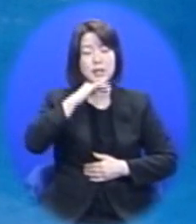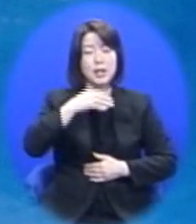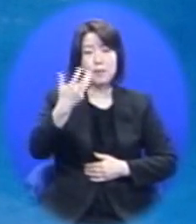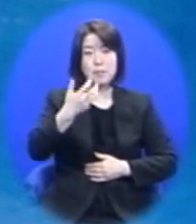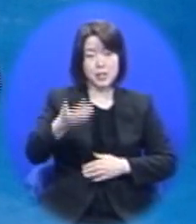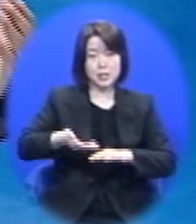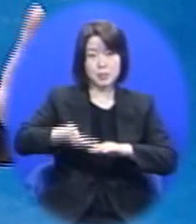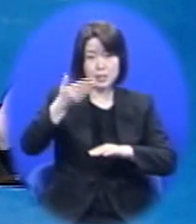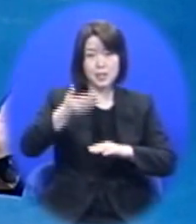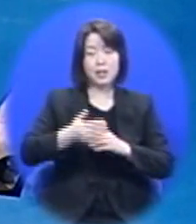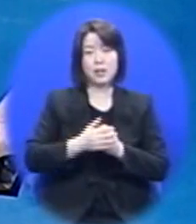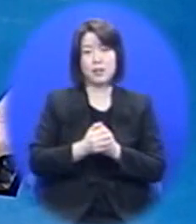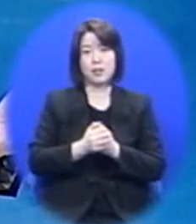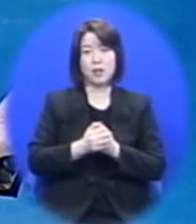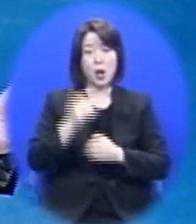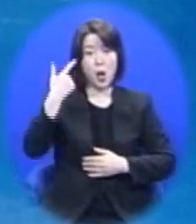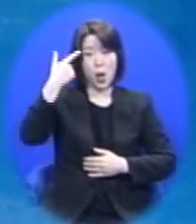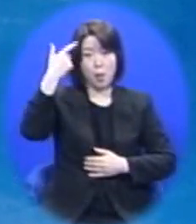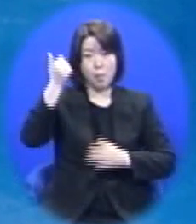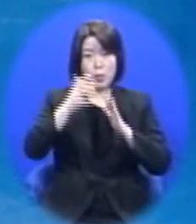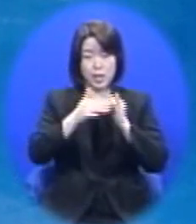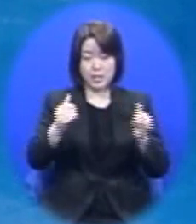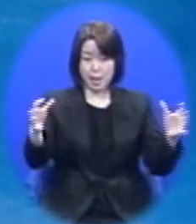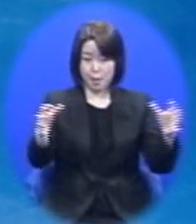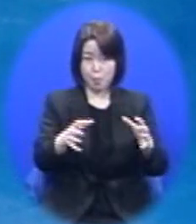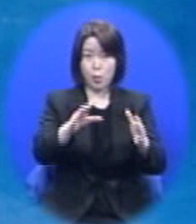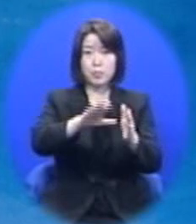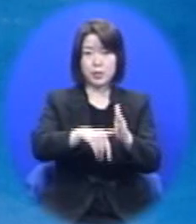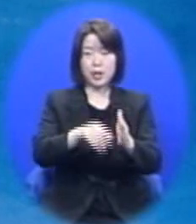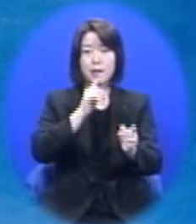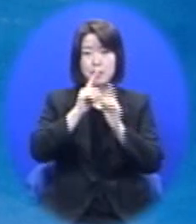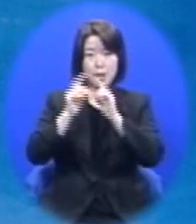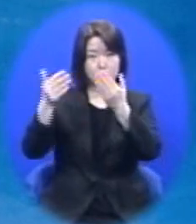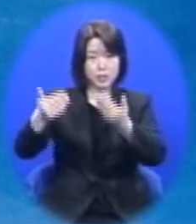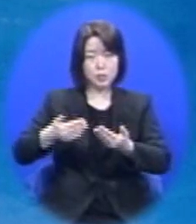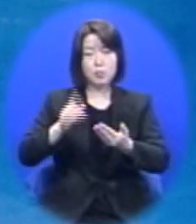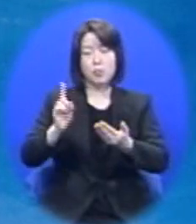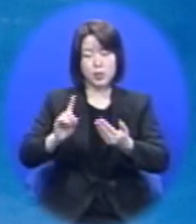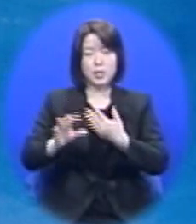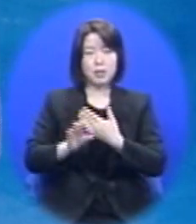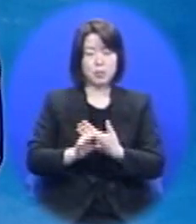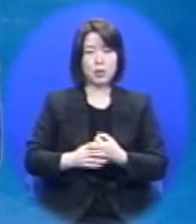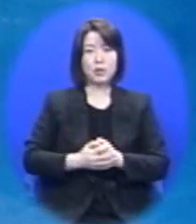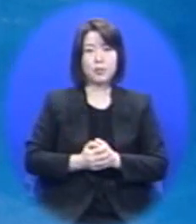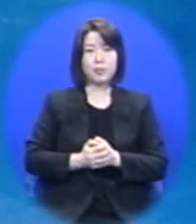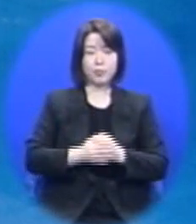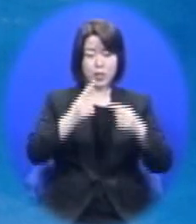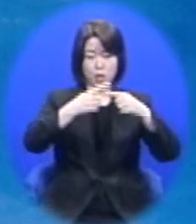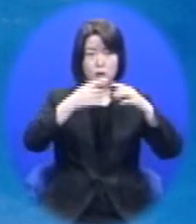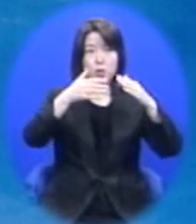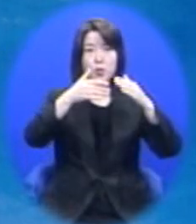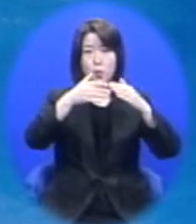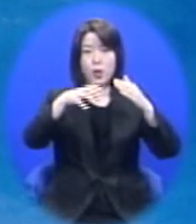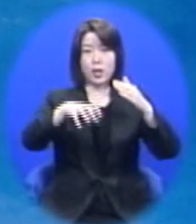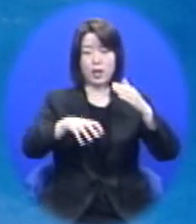목회자들 모임에서 그런 말씀 하셨습니다. 교회가